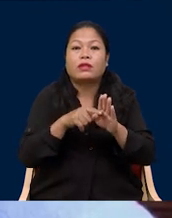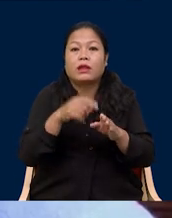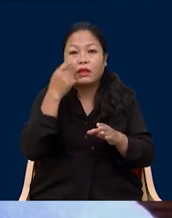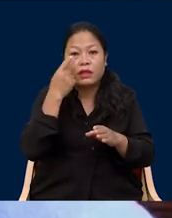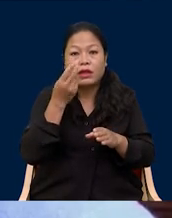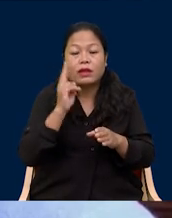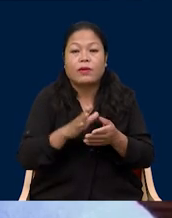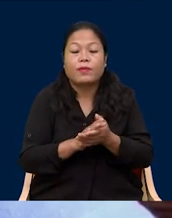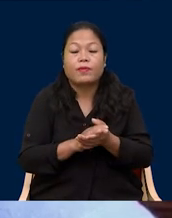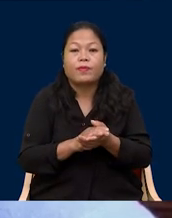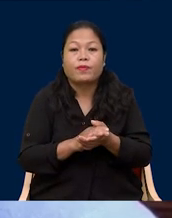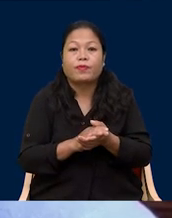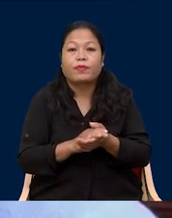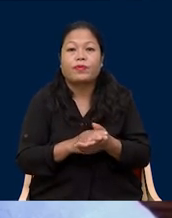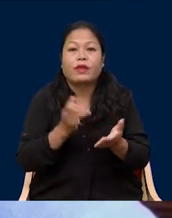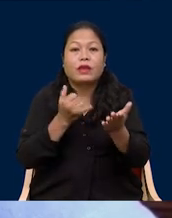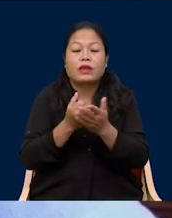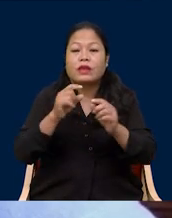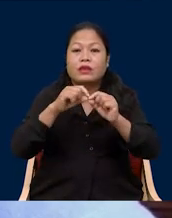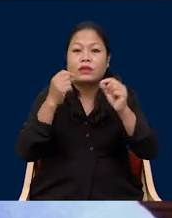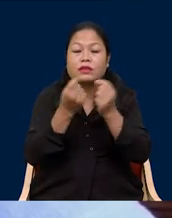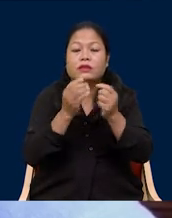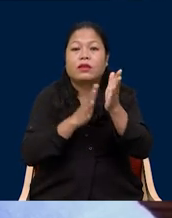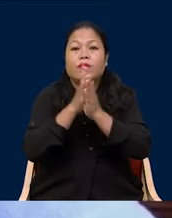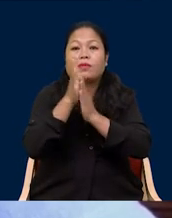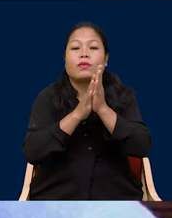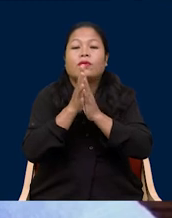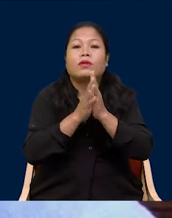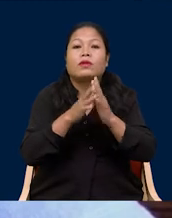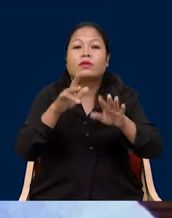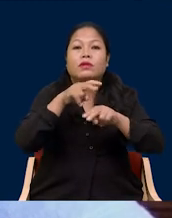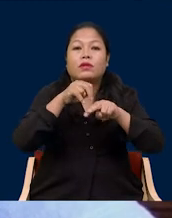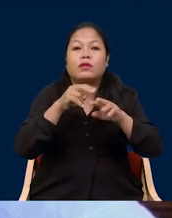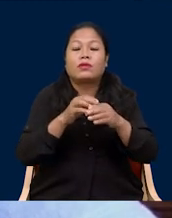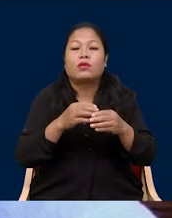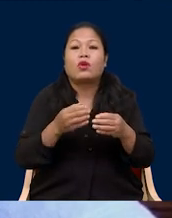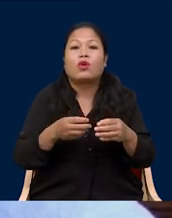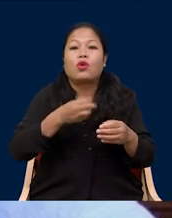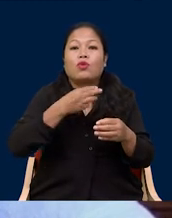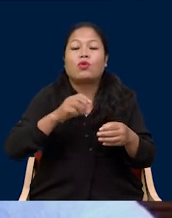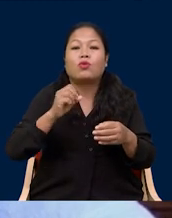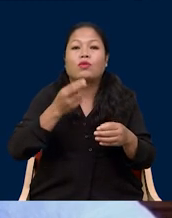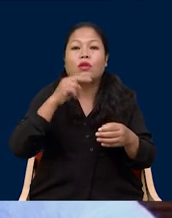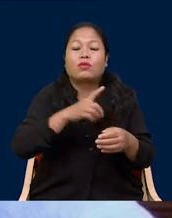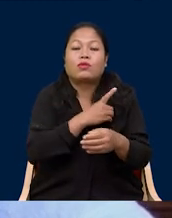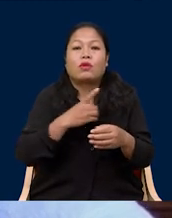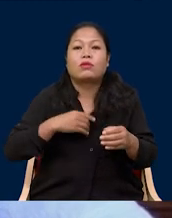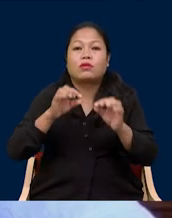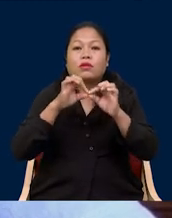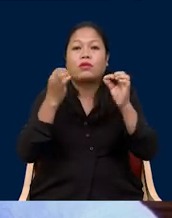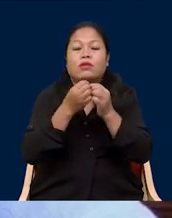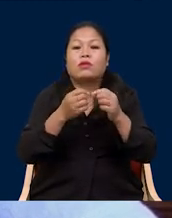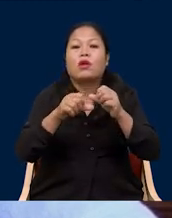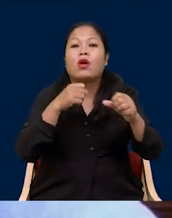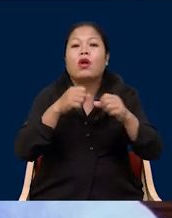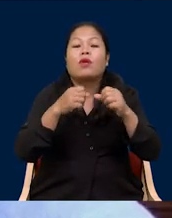नीतिले औल्याएको छ त्यो नीतिहरू होइन, चाहे त्यो कृषि क्षेत्रमा होस्, वन जङ्गल तथा जैविक विविधता क्षेत्र होस्, ऊर्जाको क्षेत्र होस्, स्वास्थ्यको